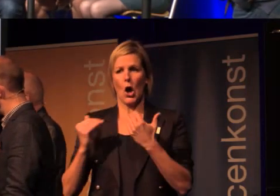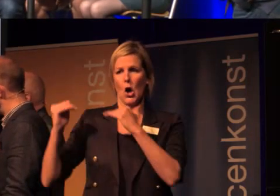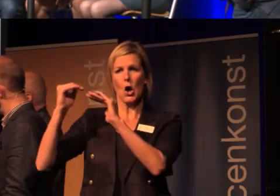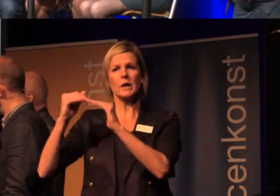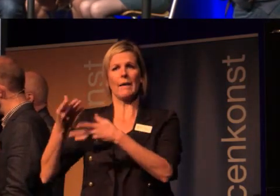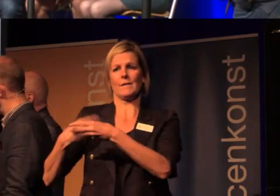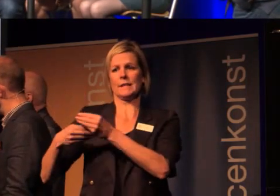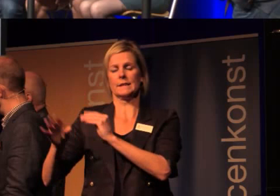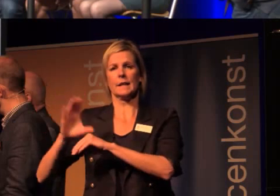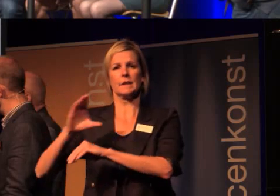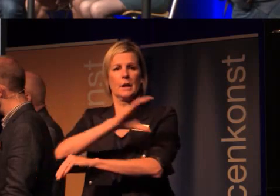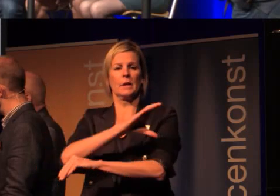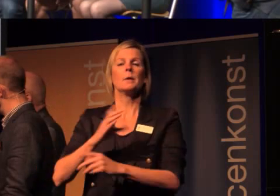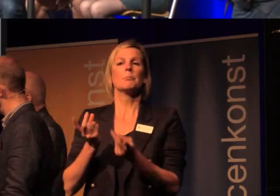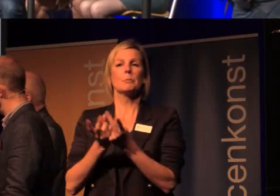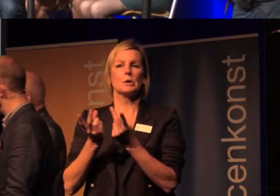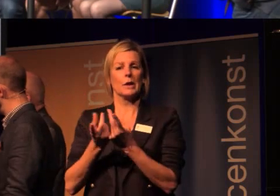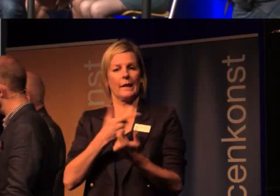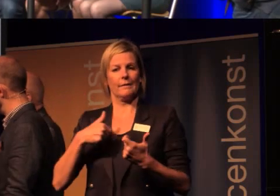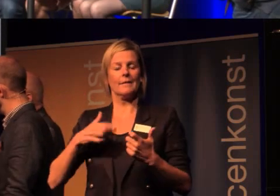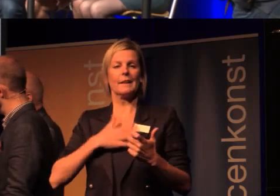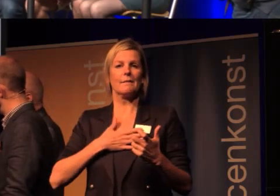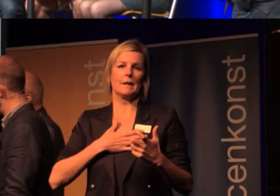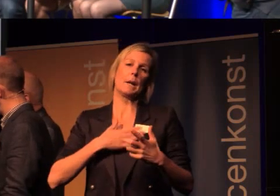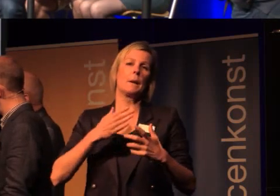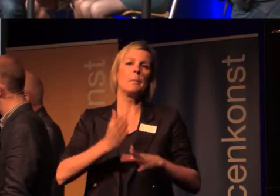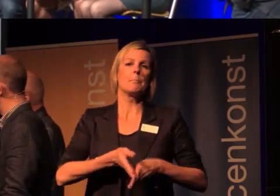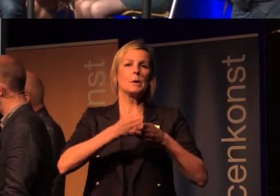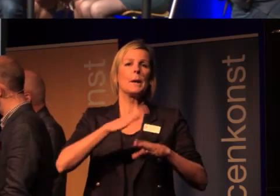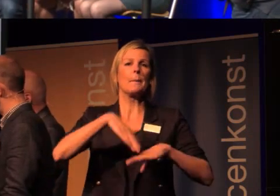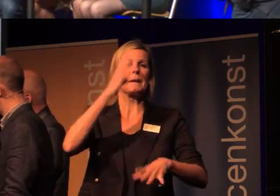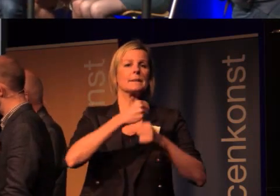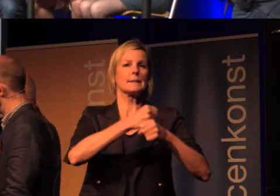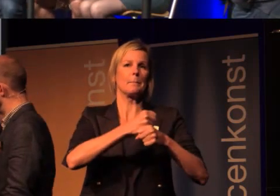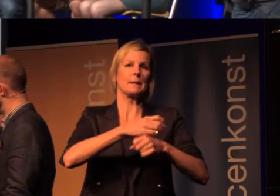handlar det helt enkelt om ett recept för att bygga ett starkare och mer progressivt Sverige.